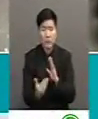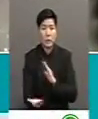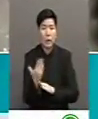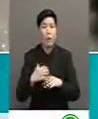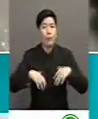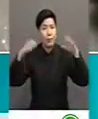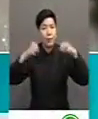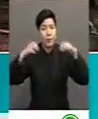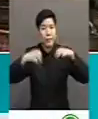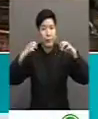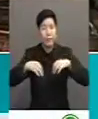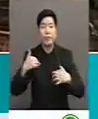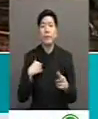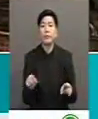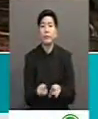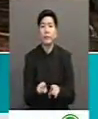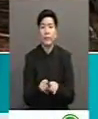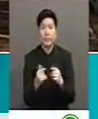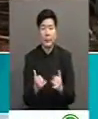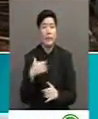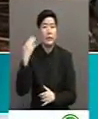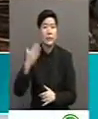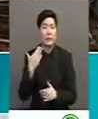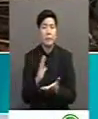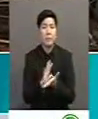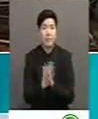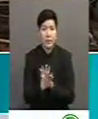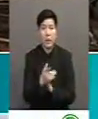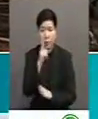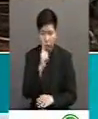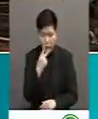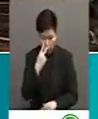ๆนี้ก็มีฝนตกหลายจุดหลายพื้นที่เหมือนกันนะครับ อากาศเปลี่ยนนะคะก็ระมัดระวังเรื่องของสุขภาพกันด้วยค่ะ